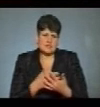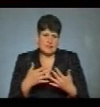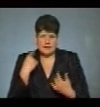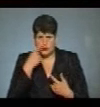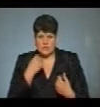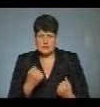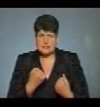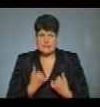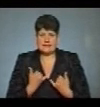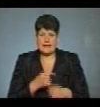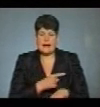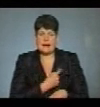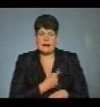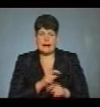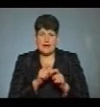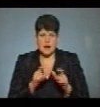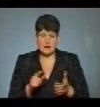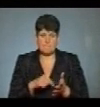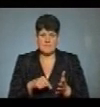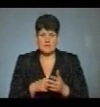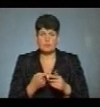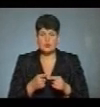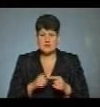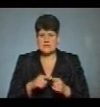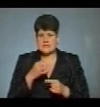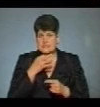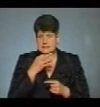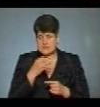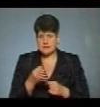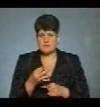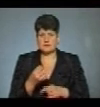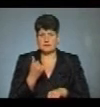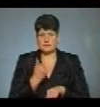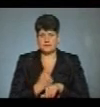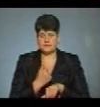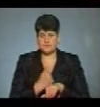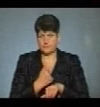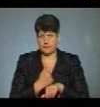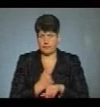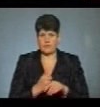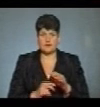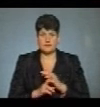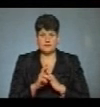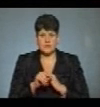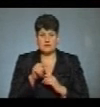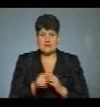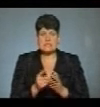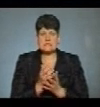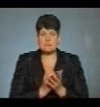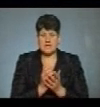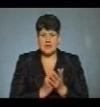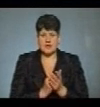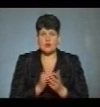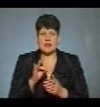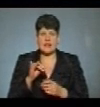індивідуального захисту для лікарень міста. Про це Суспільному розповів настоятель собору отець Орест Павлійський. Тут вони зберігають та сортують речі,